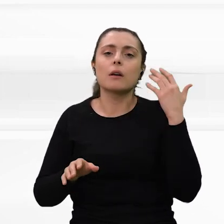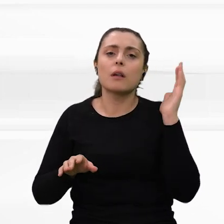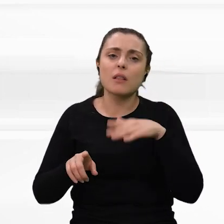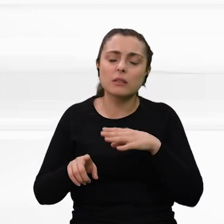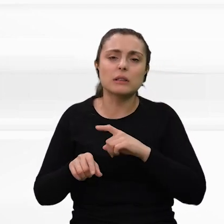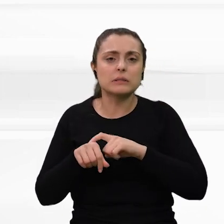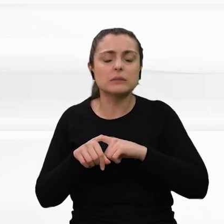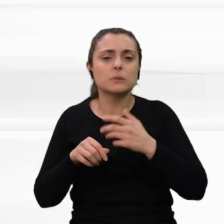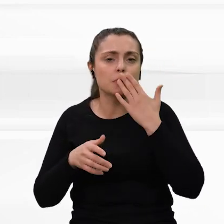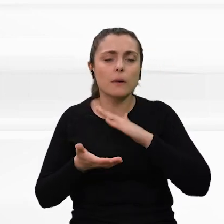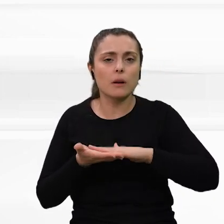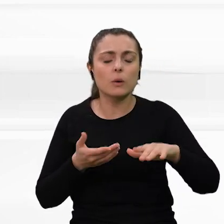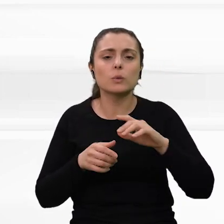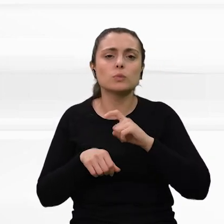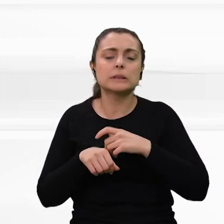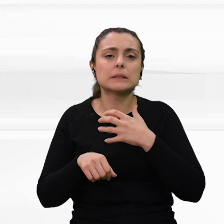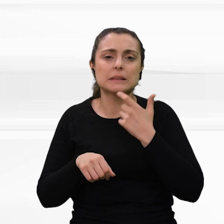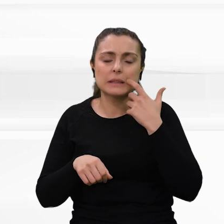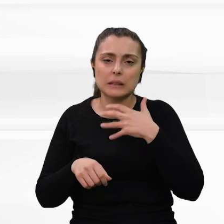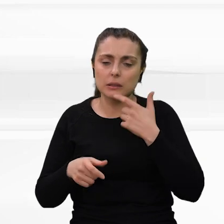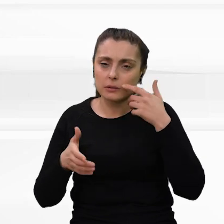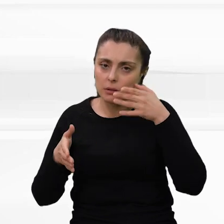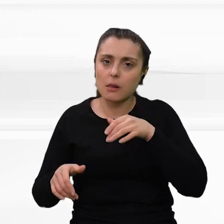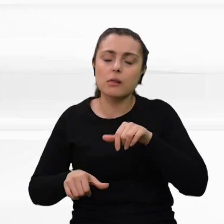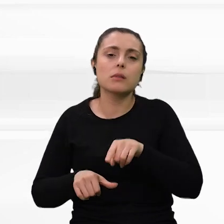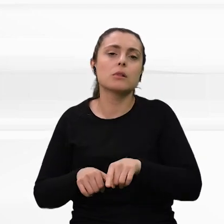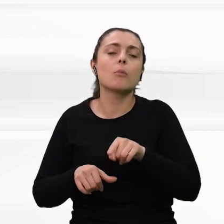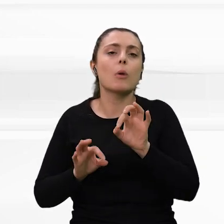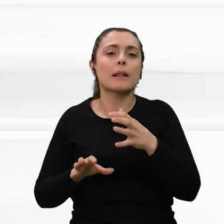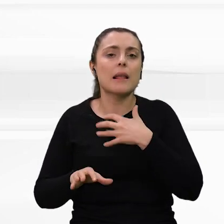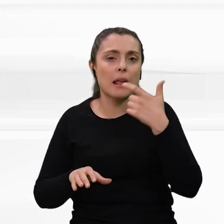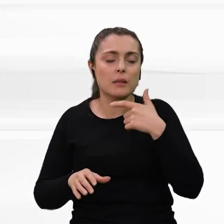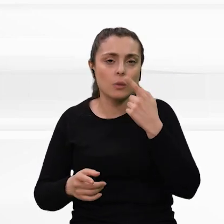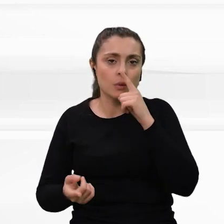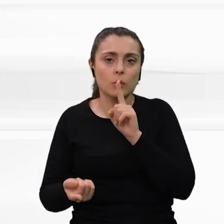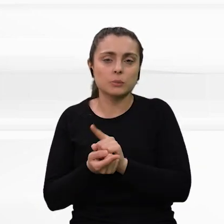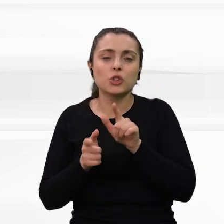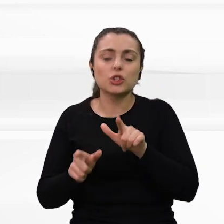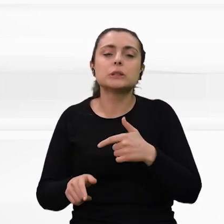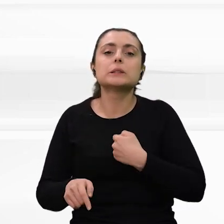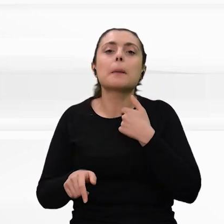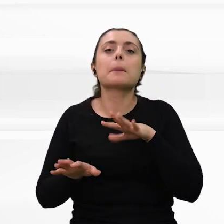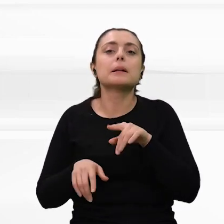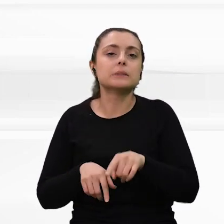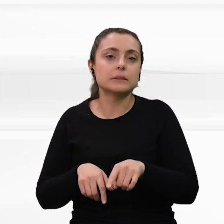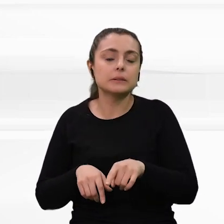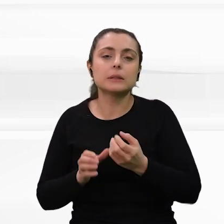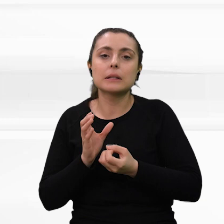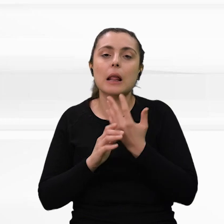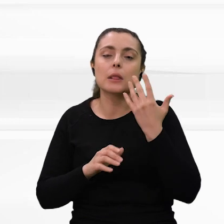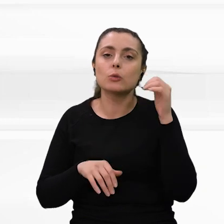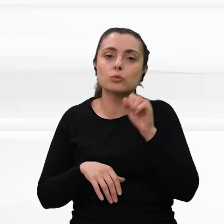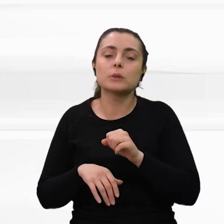aşağıladığını Hatta yok ettiğin sürece dikkatini kendi içinde yönetemezsin Böylece kendinle yüzleşmekten acı hissetmezsin